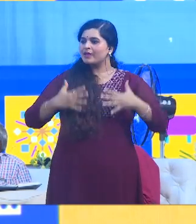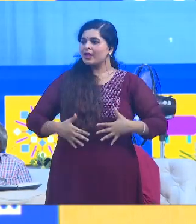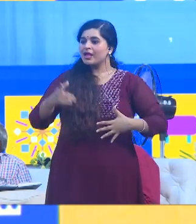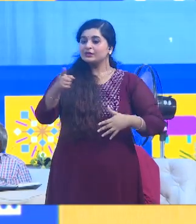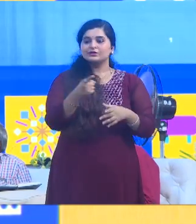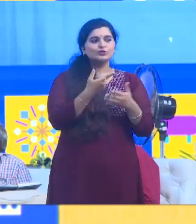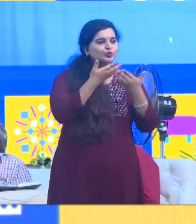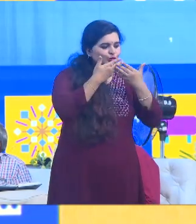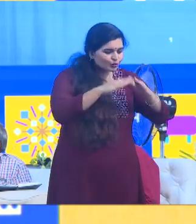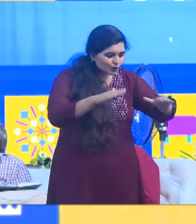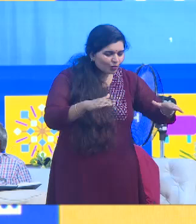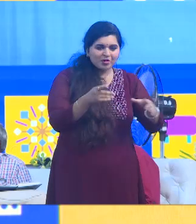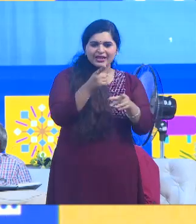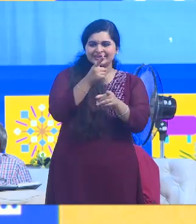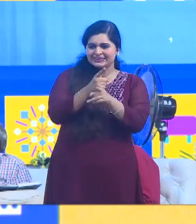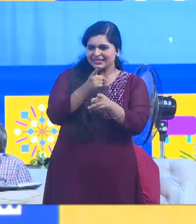scholars, common men alike.